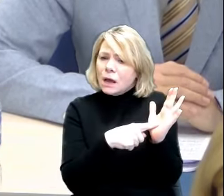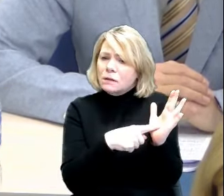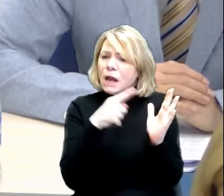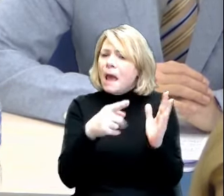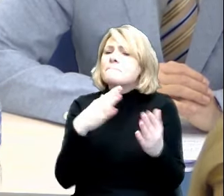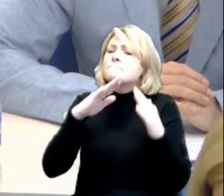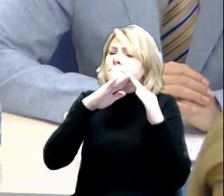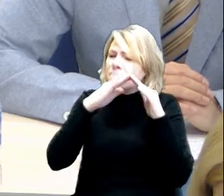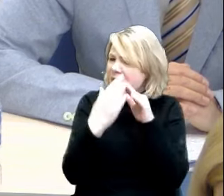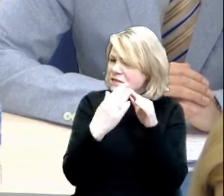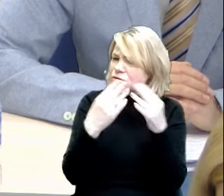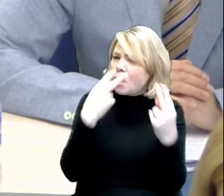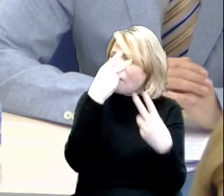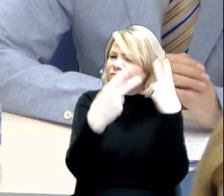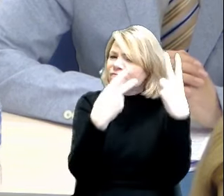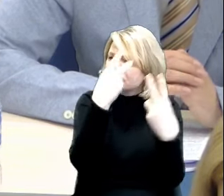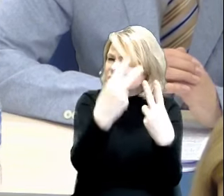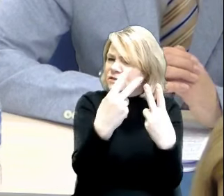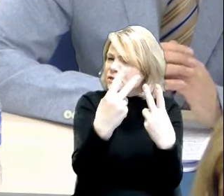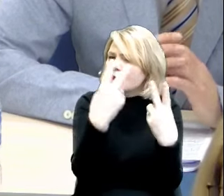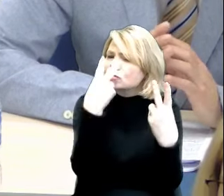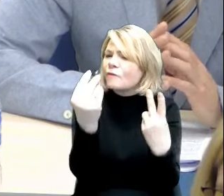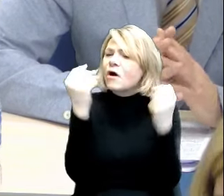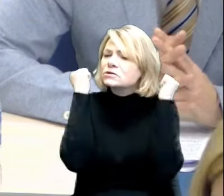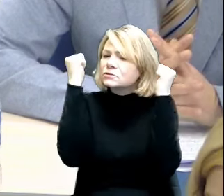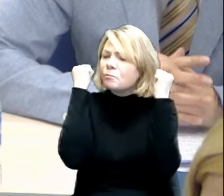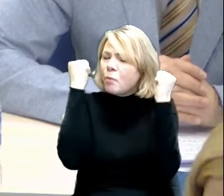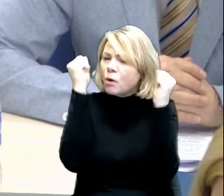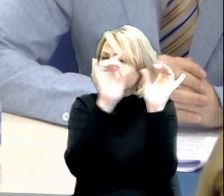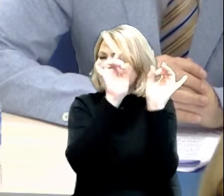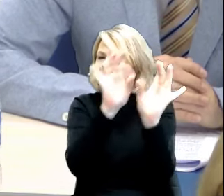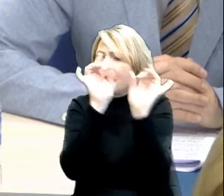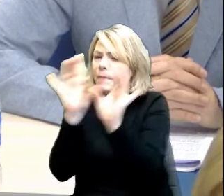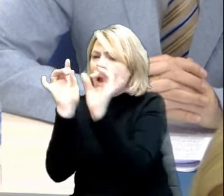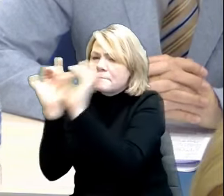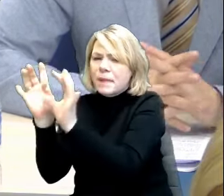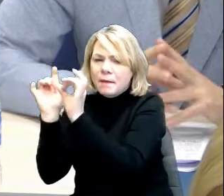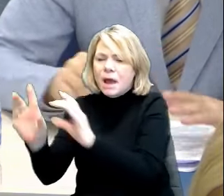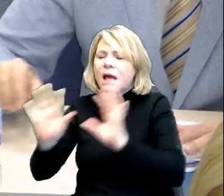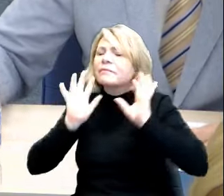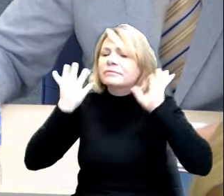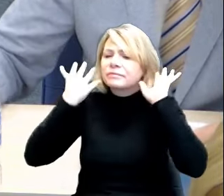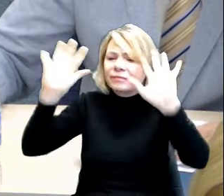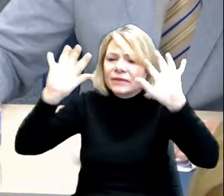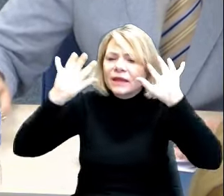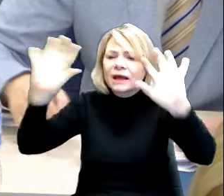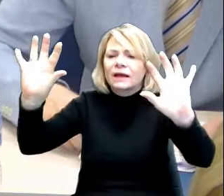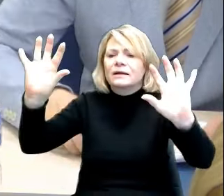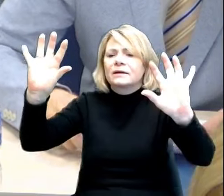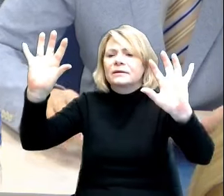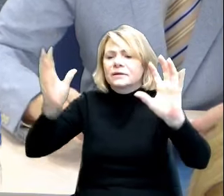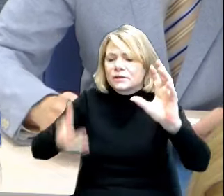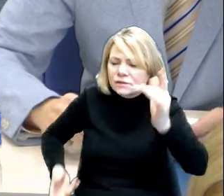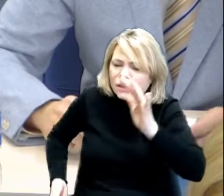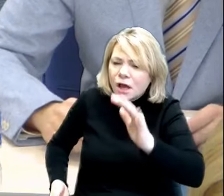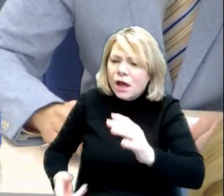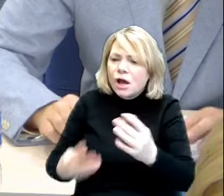ateitį sporto šakų atžvilgiu pavyzdžiui kitų sporto šakų tinklinis žolės ir